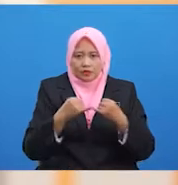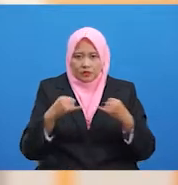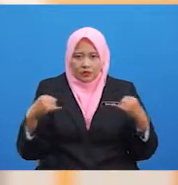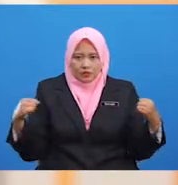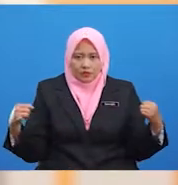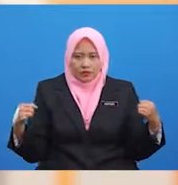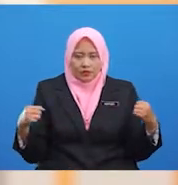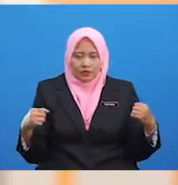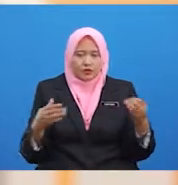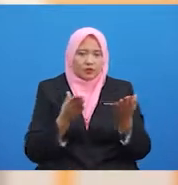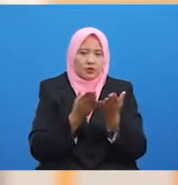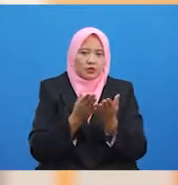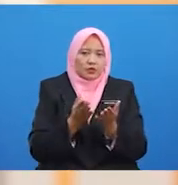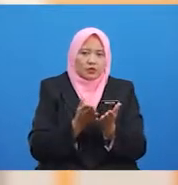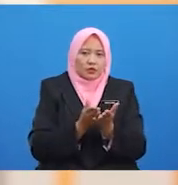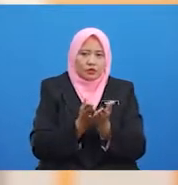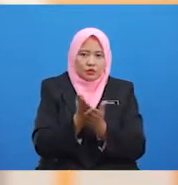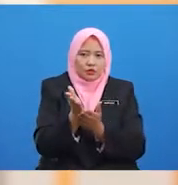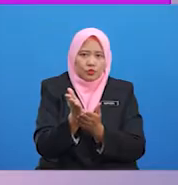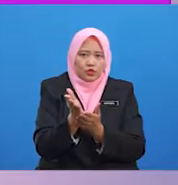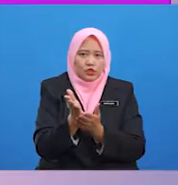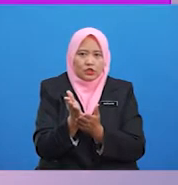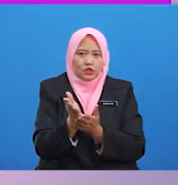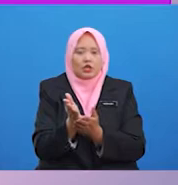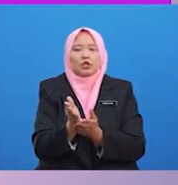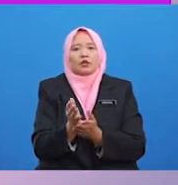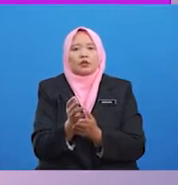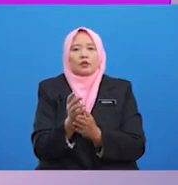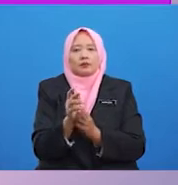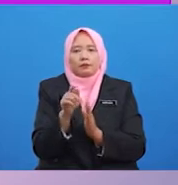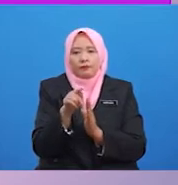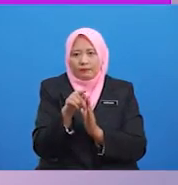Jenis infrastruktur seterusnya ialah pelabuhan.